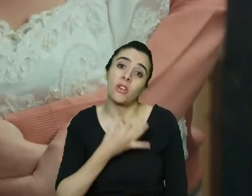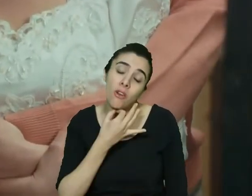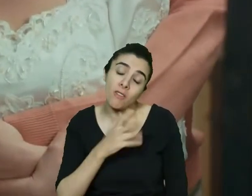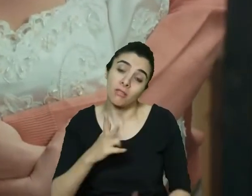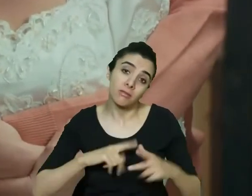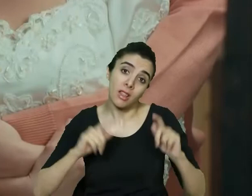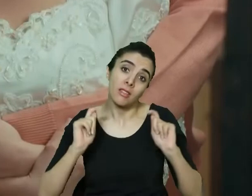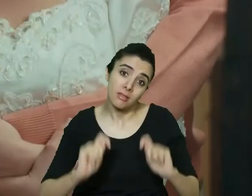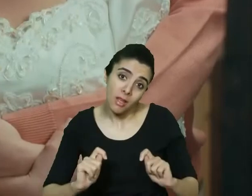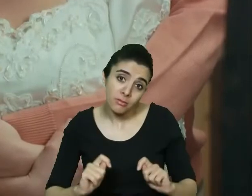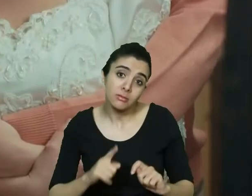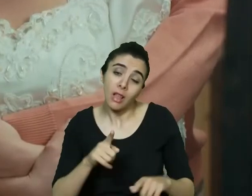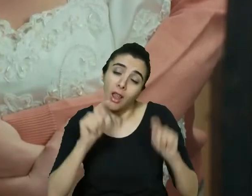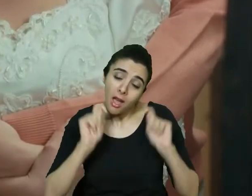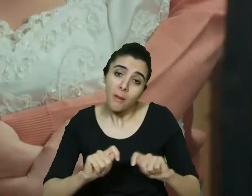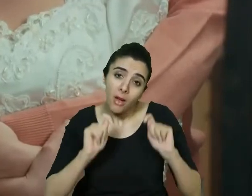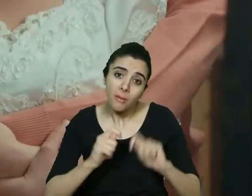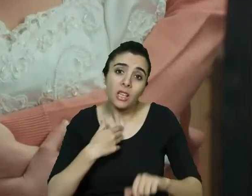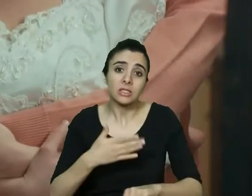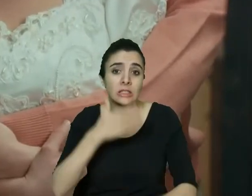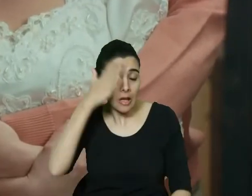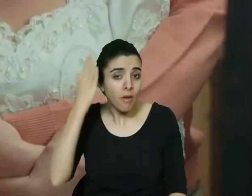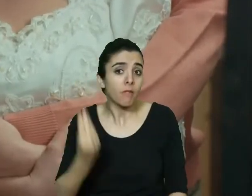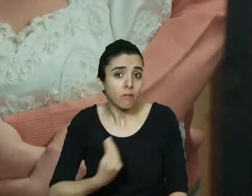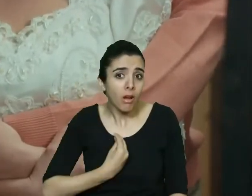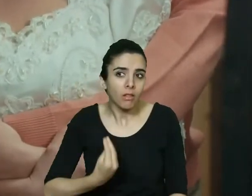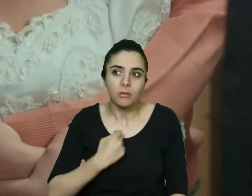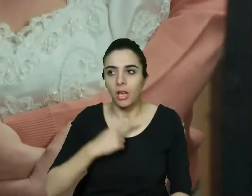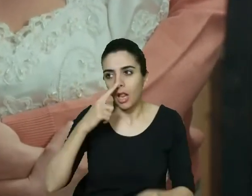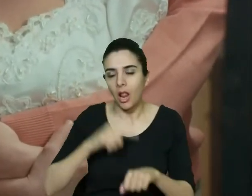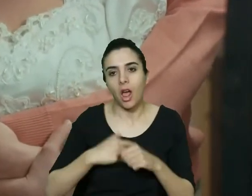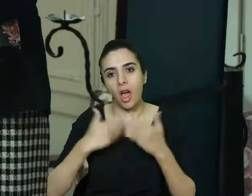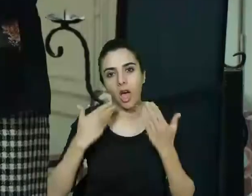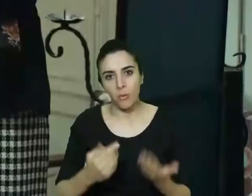sana. Yetiminin sevabı sana diyerek sevapları bölüştürdü de öyle ikna olmuştu.